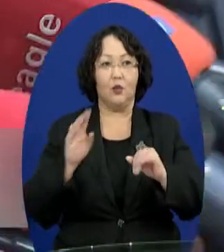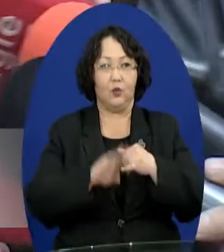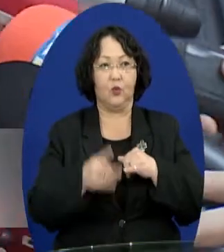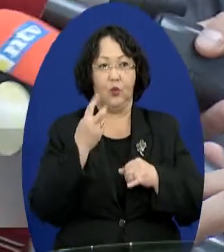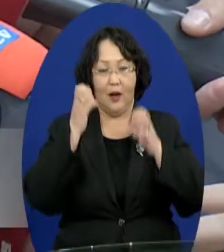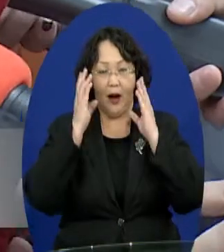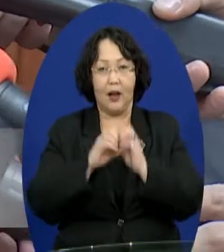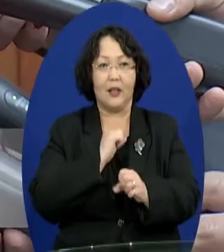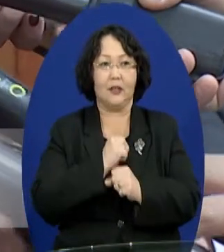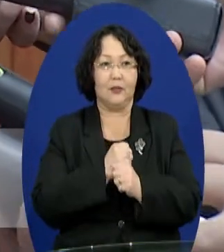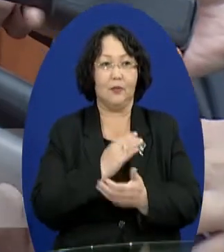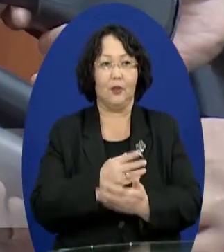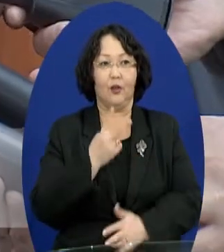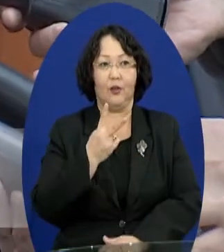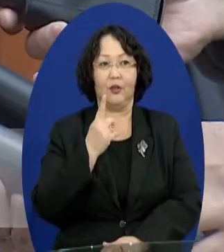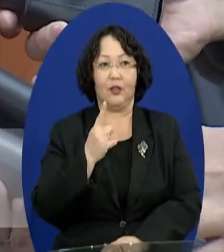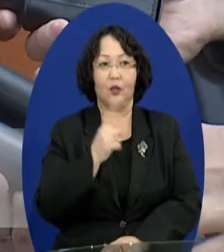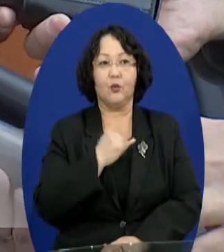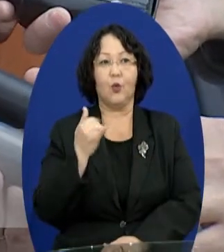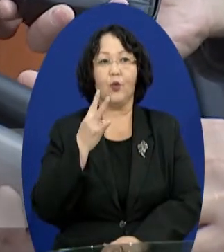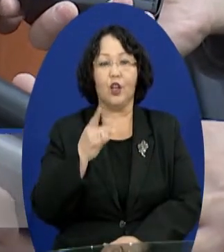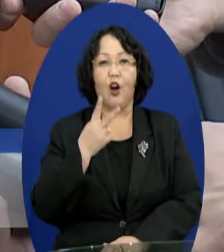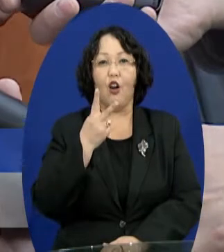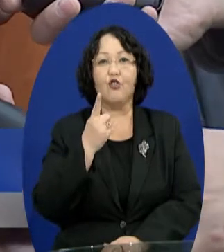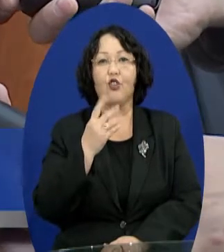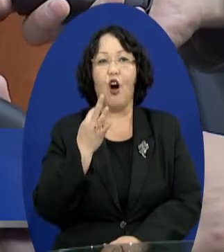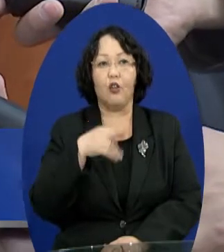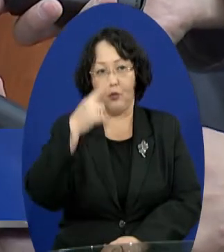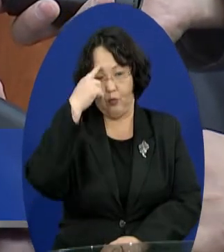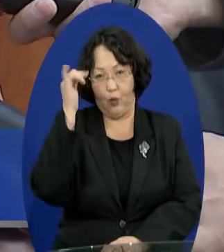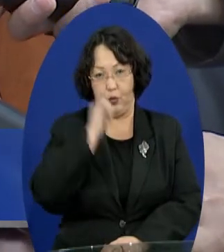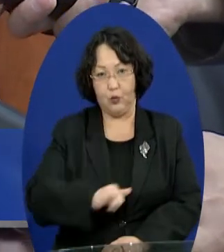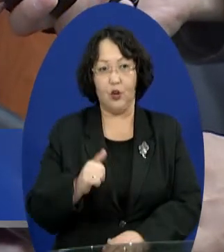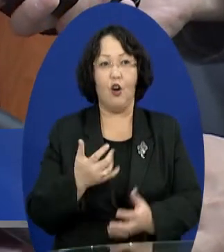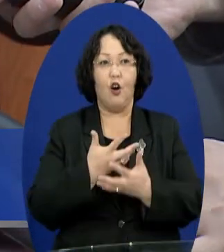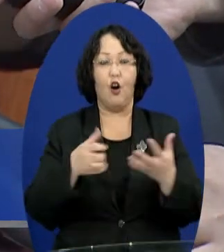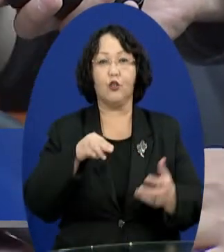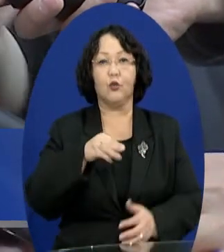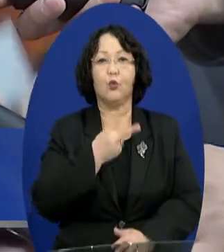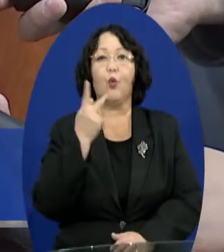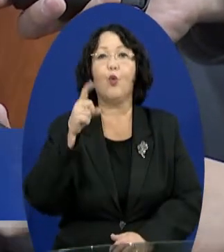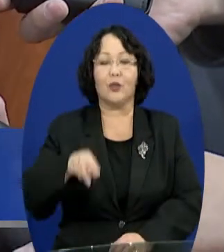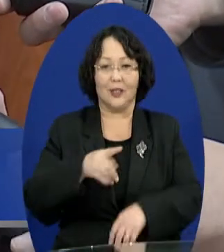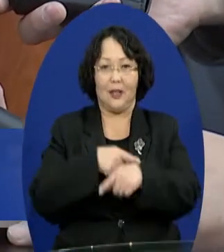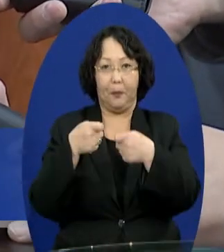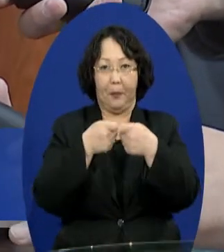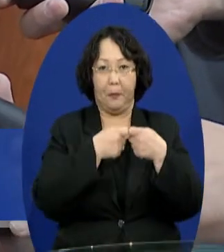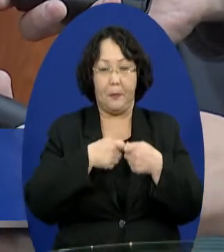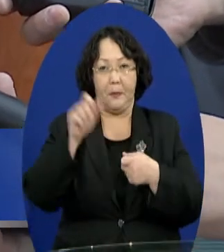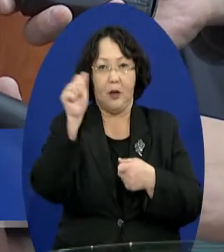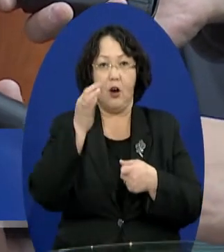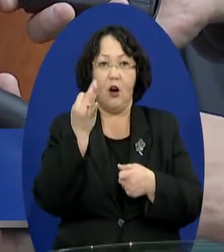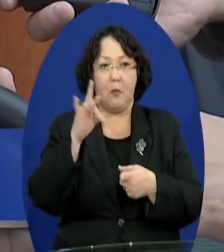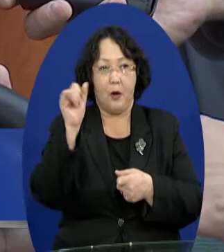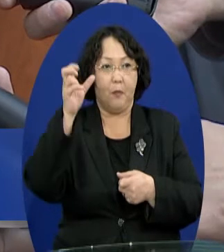байна. За 21-р зууны 21 онд манай Монгол улсад олон түүх тэгшөөнүүд болж байна. Орчин цагийн боловсролын